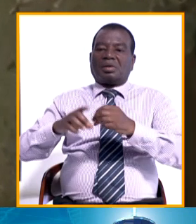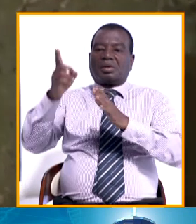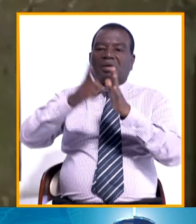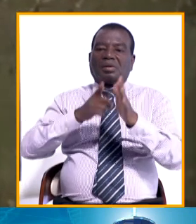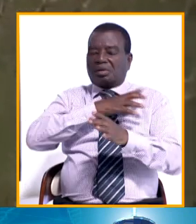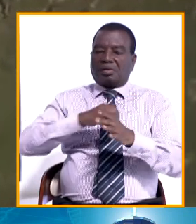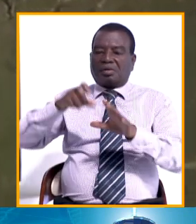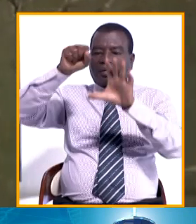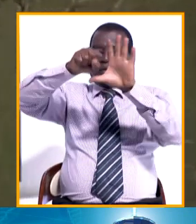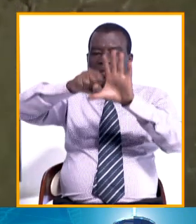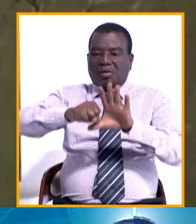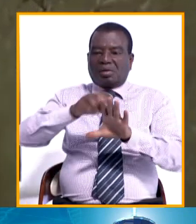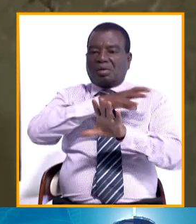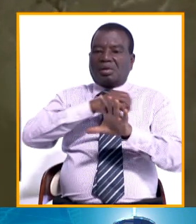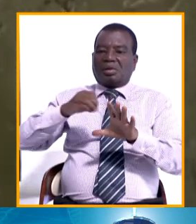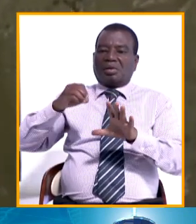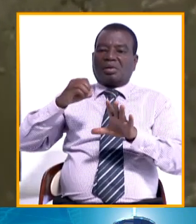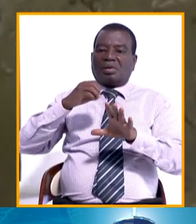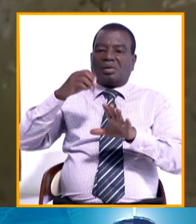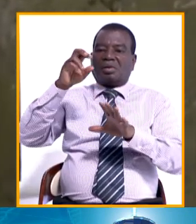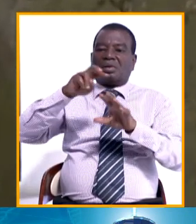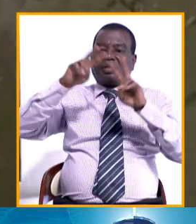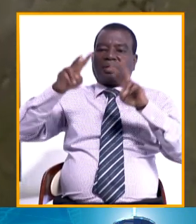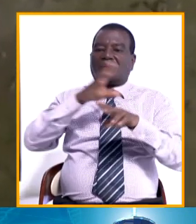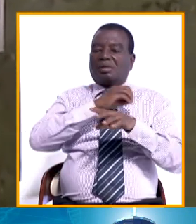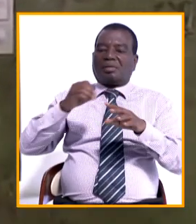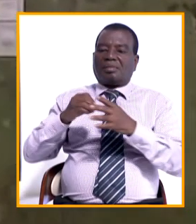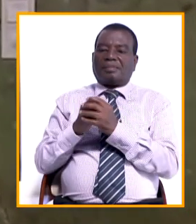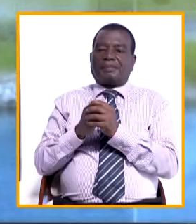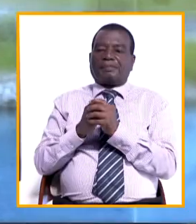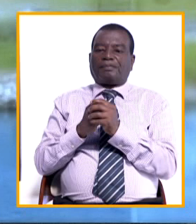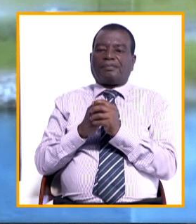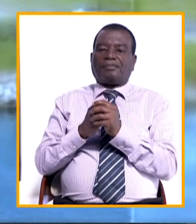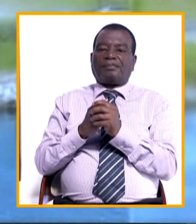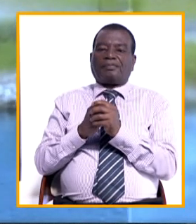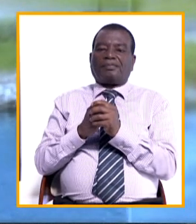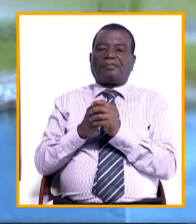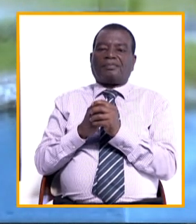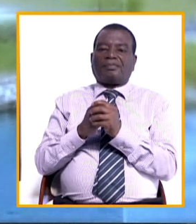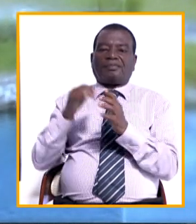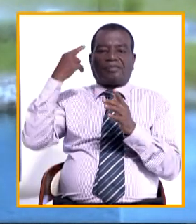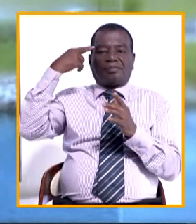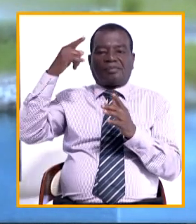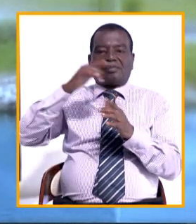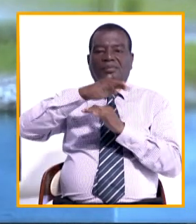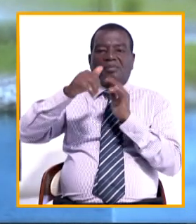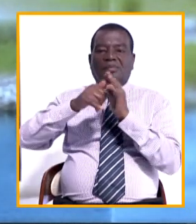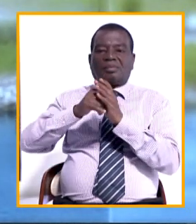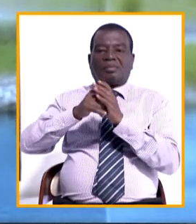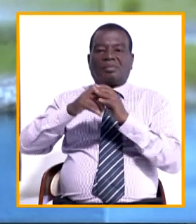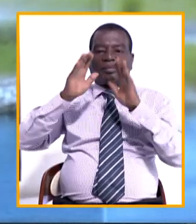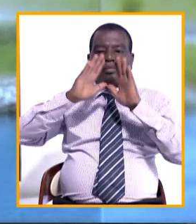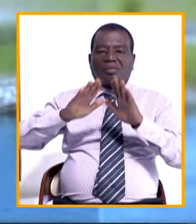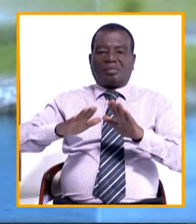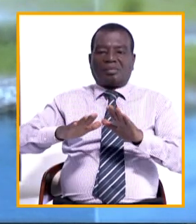russes Mémorial et ukrainienne Center for Liberties. Imaginez un instant tous les gens vivant en paix,